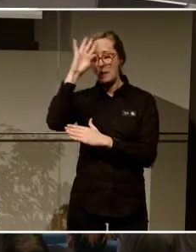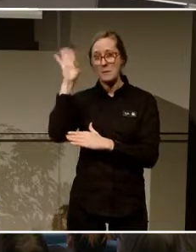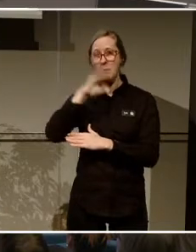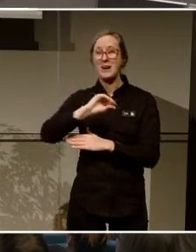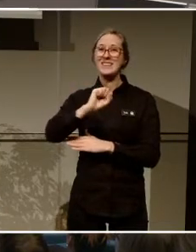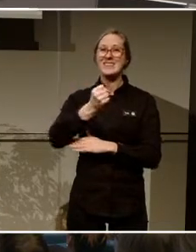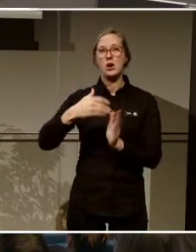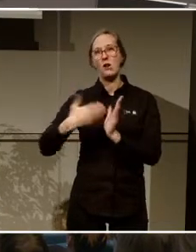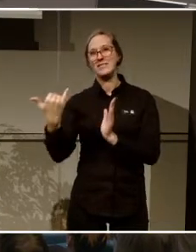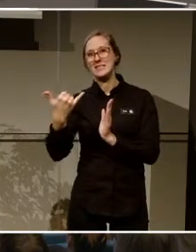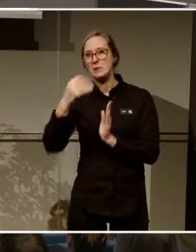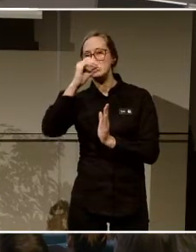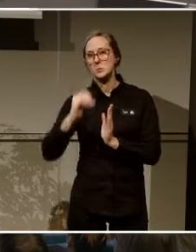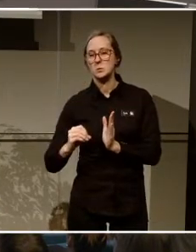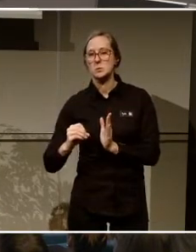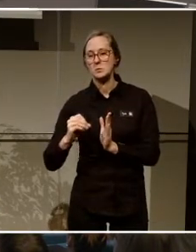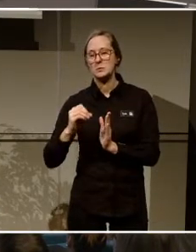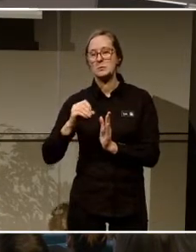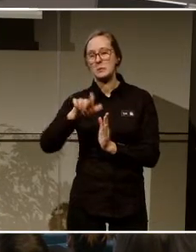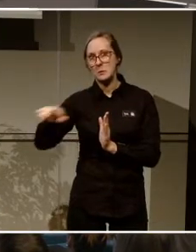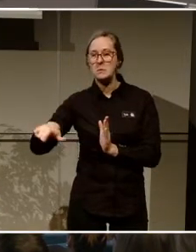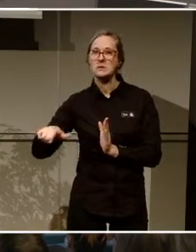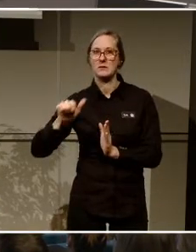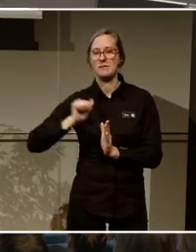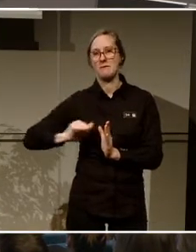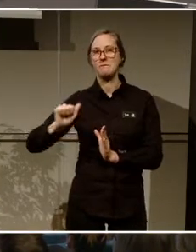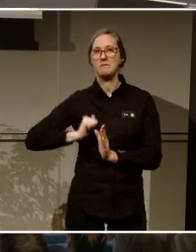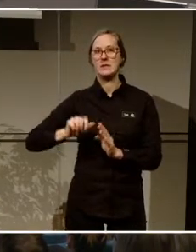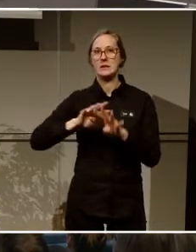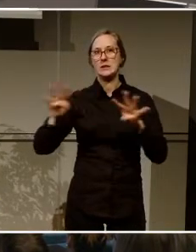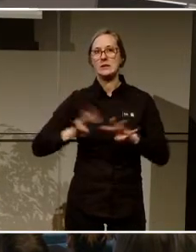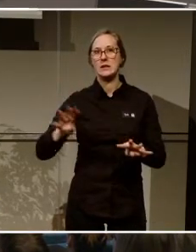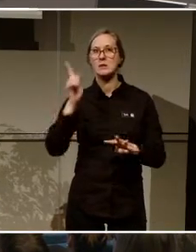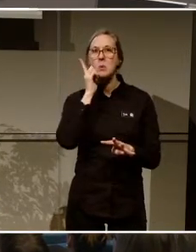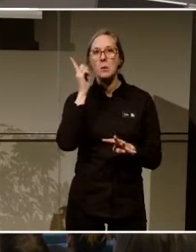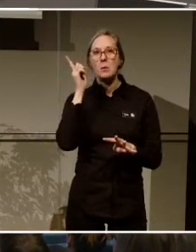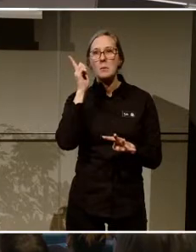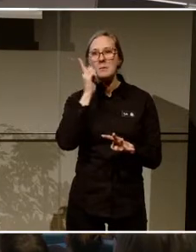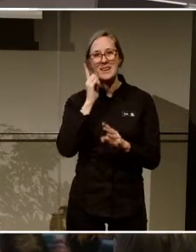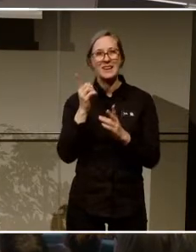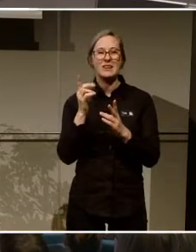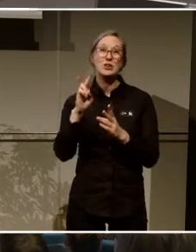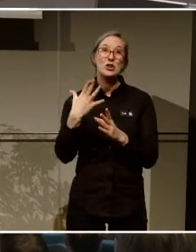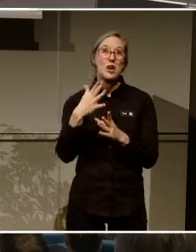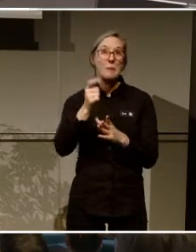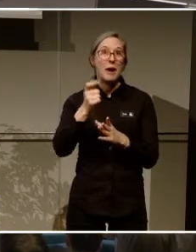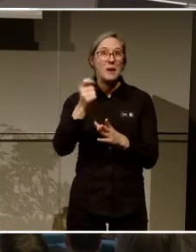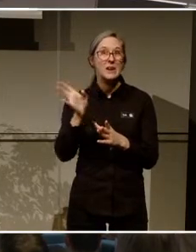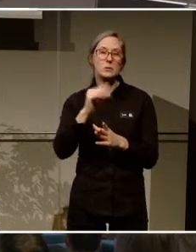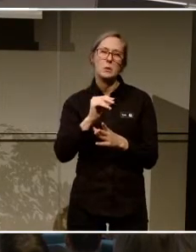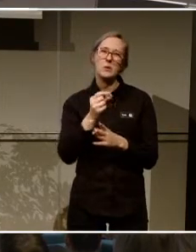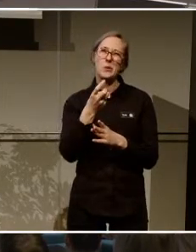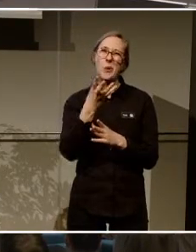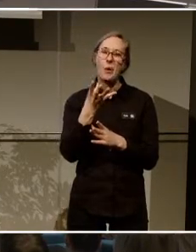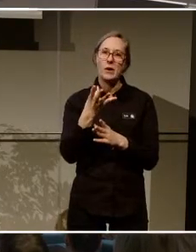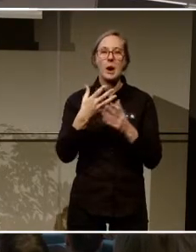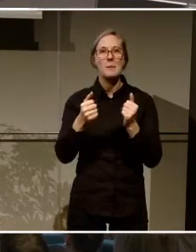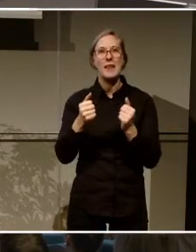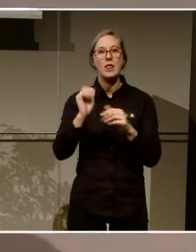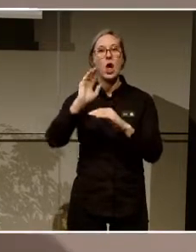använder internet i sin mobil. Sen är det lite färre bland de nya pensionärerna och det är bara 38%